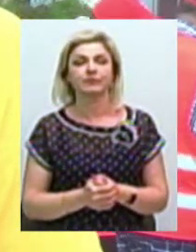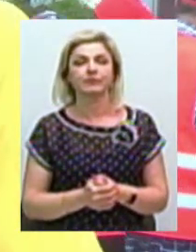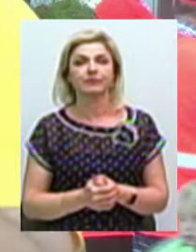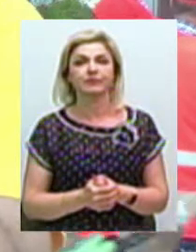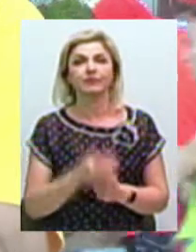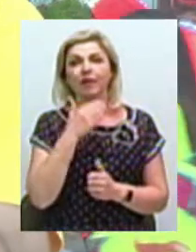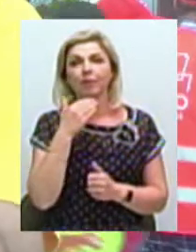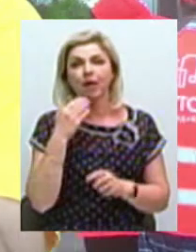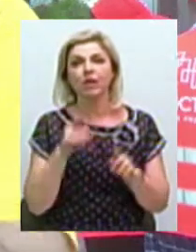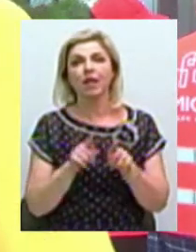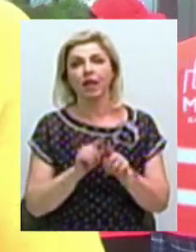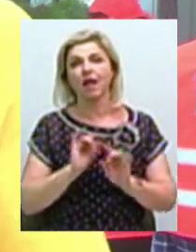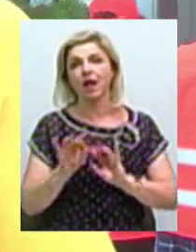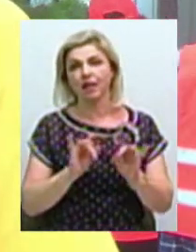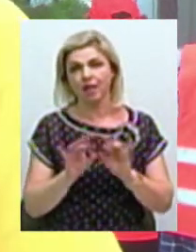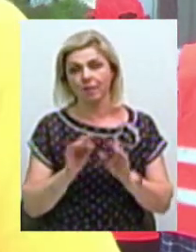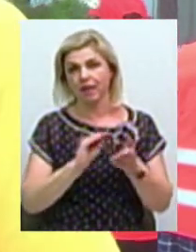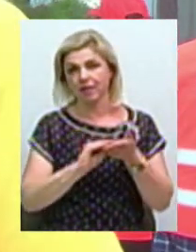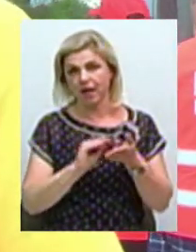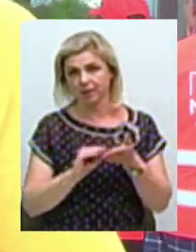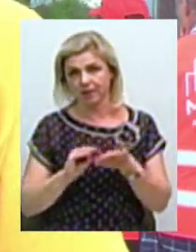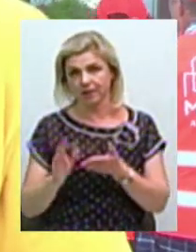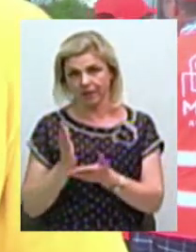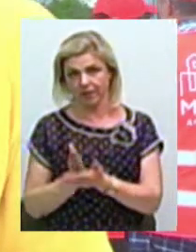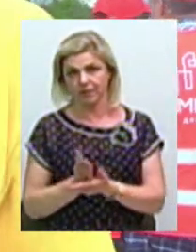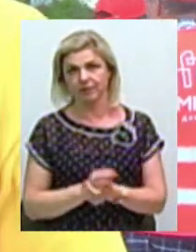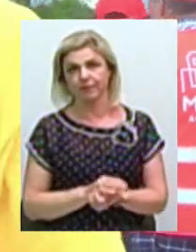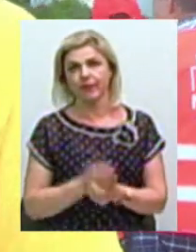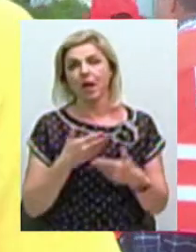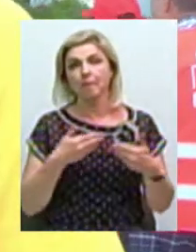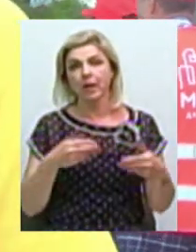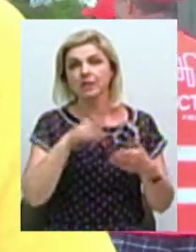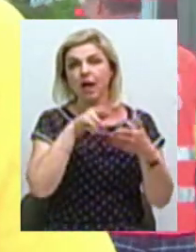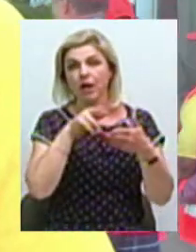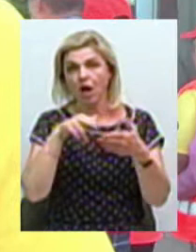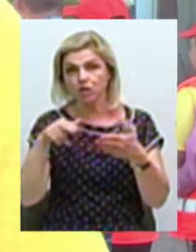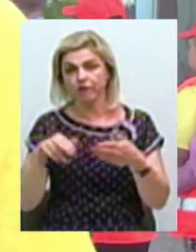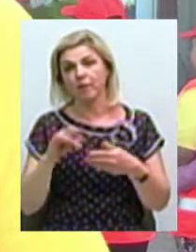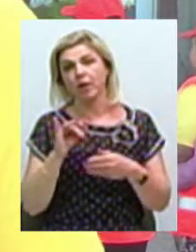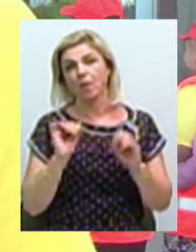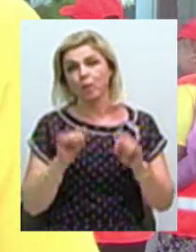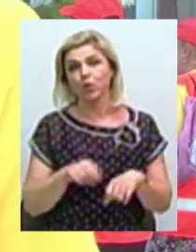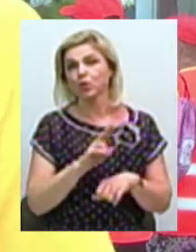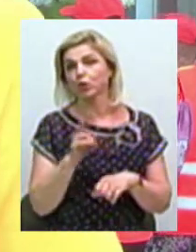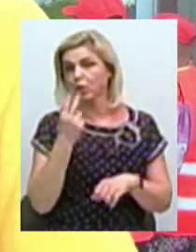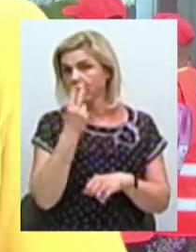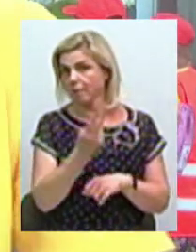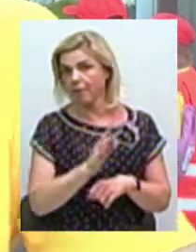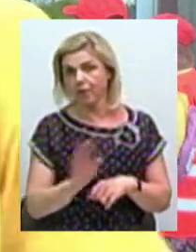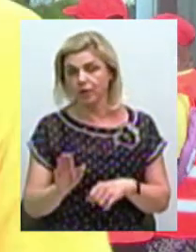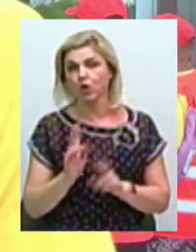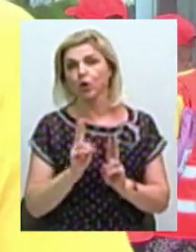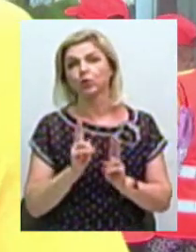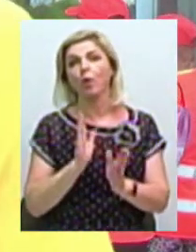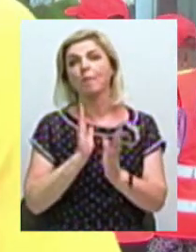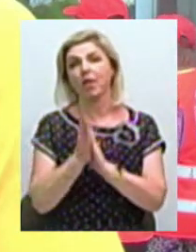багато таких от рекламних надписів є. Ми їх закрашуємо, і може хтось і не побачить, знаєте, може хтось